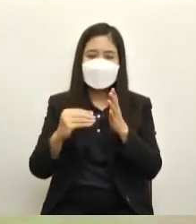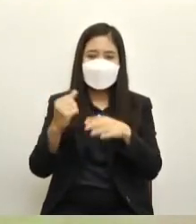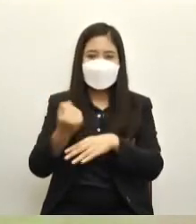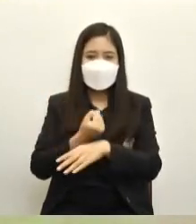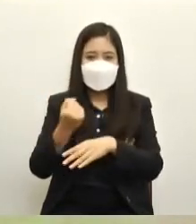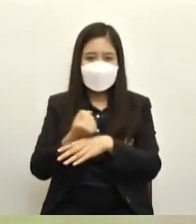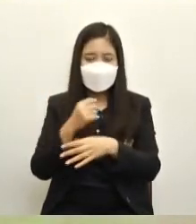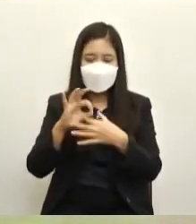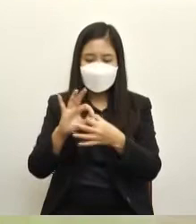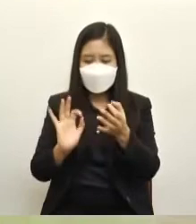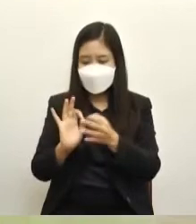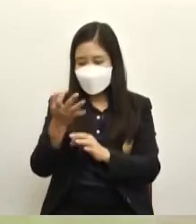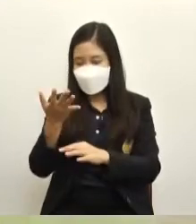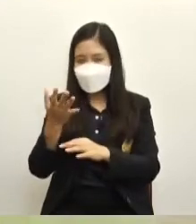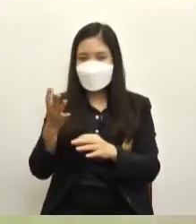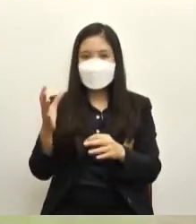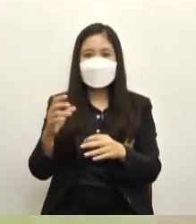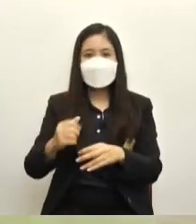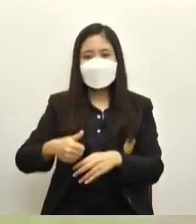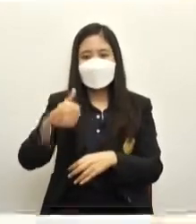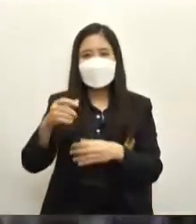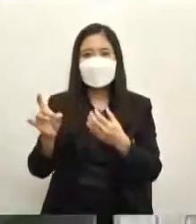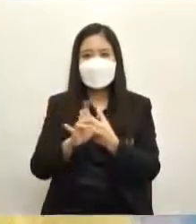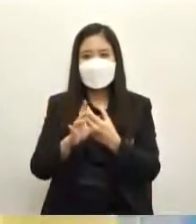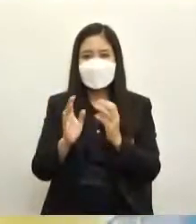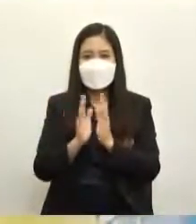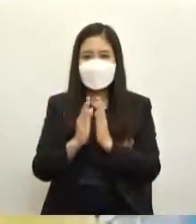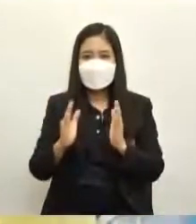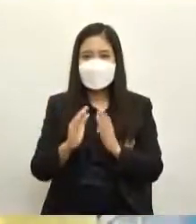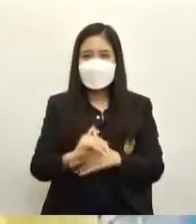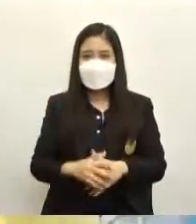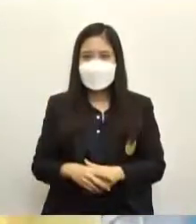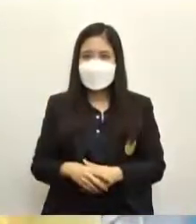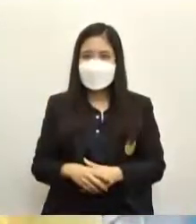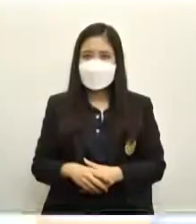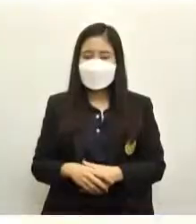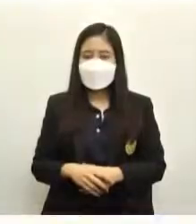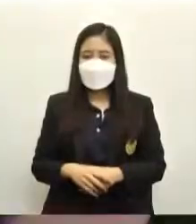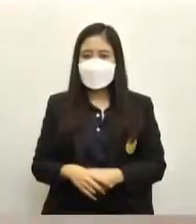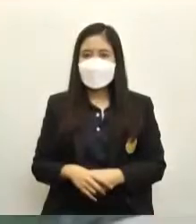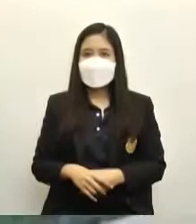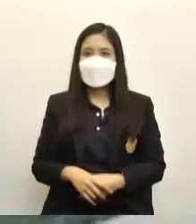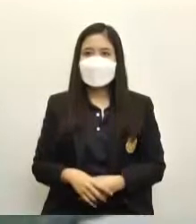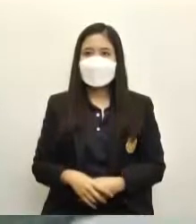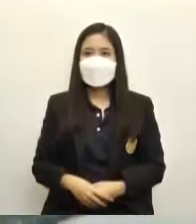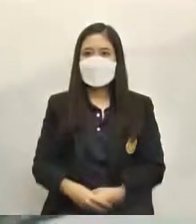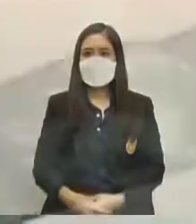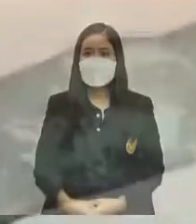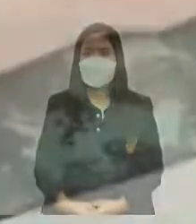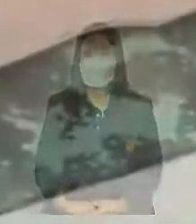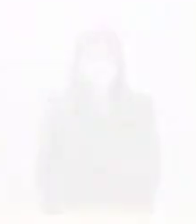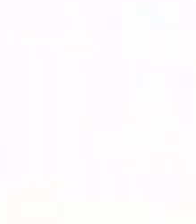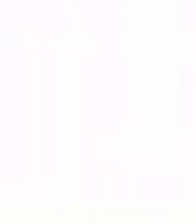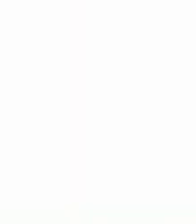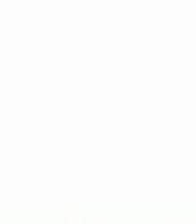ความเรียบร้อยด้วยดีอย่างมีคุณภาพขอขอบคุณครับ